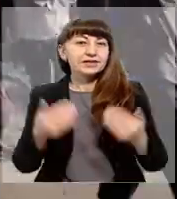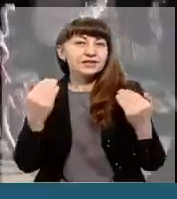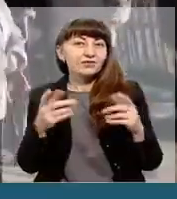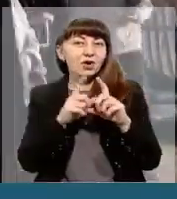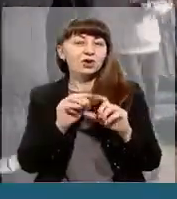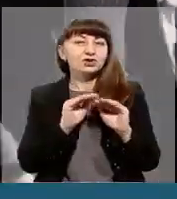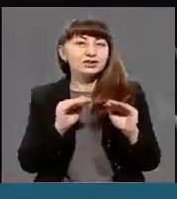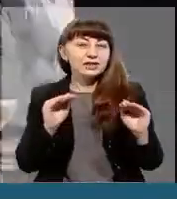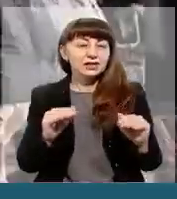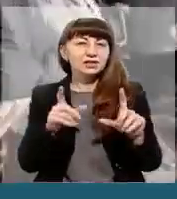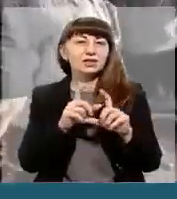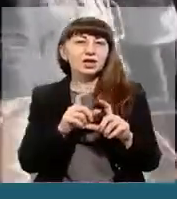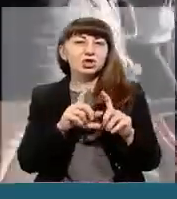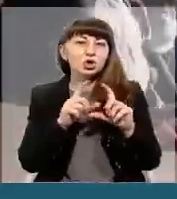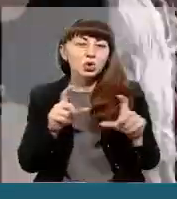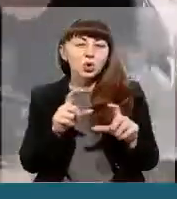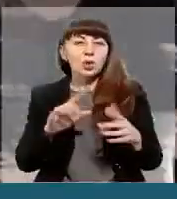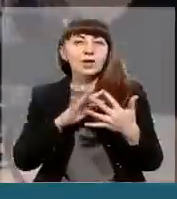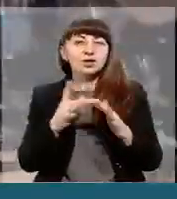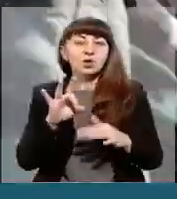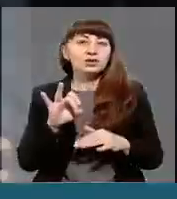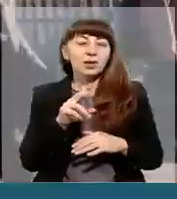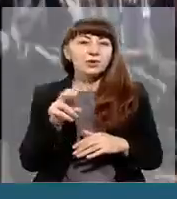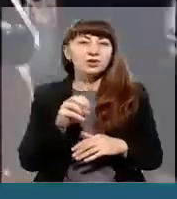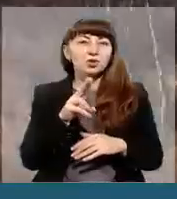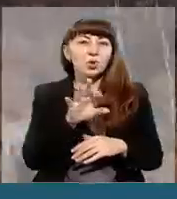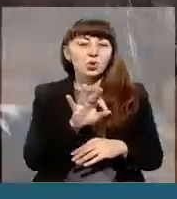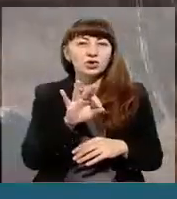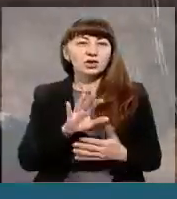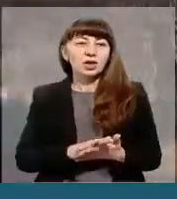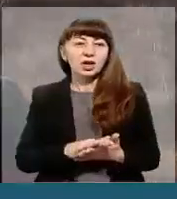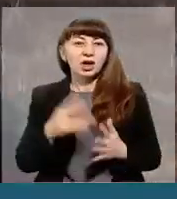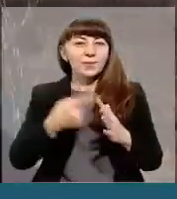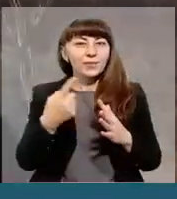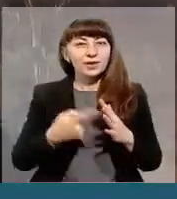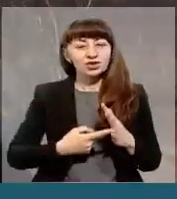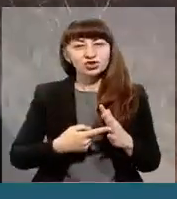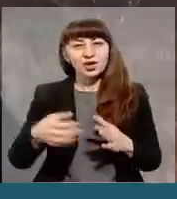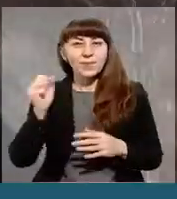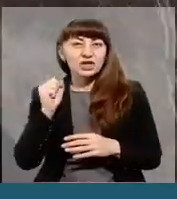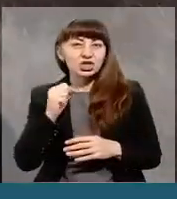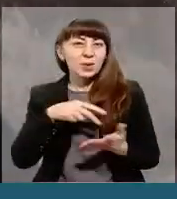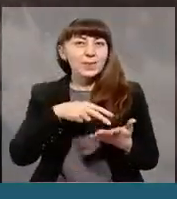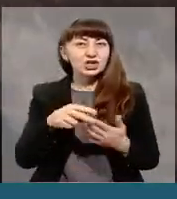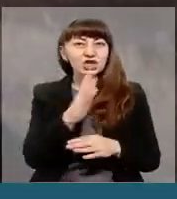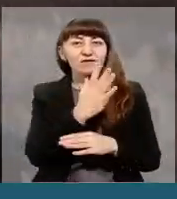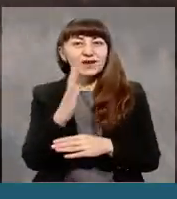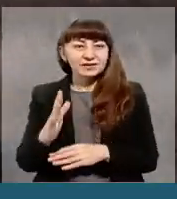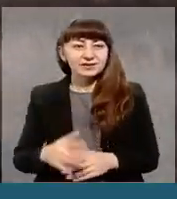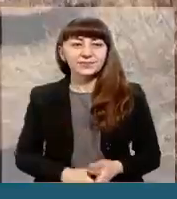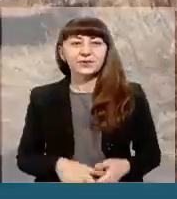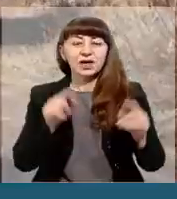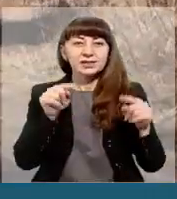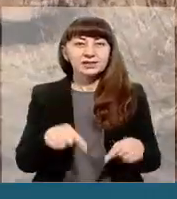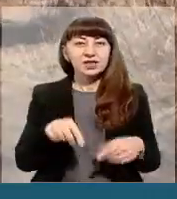Сегодня школьники села Октябрьское после занятий вооружились перчатками и мешками и большим коллективом отправились в лесной массив.